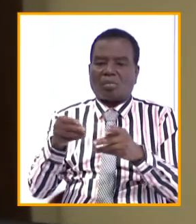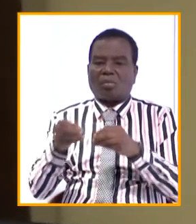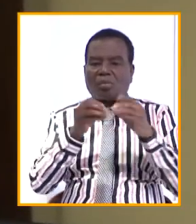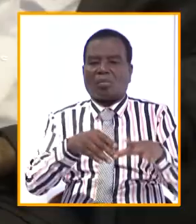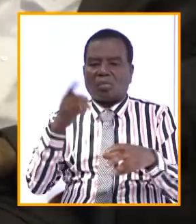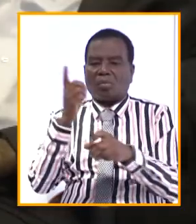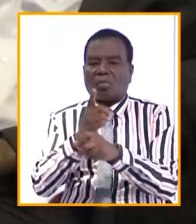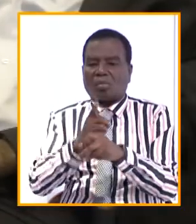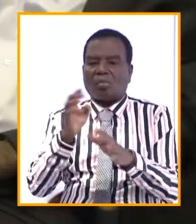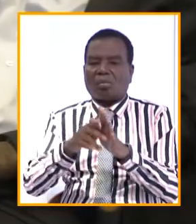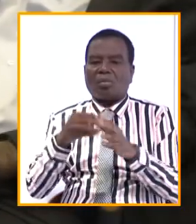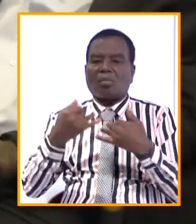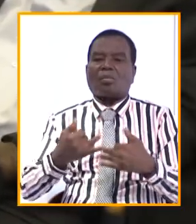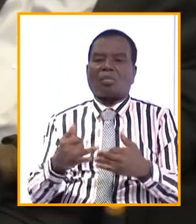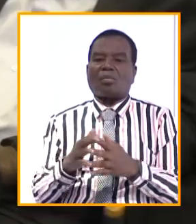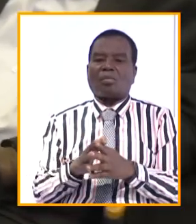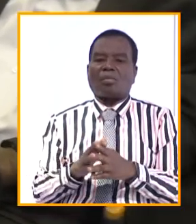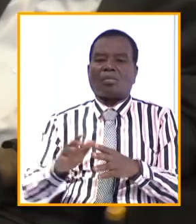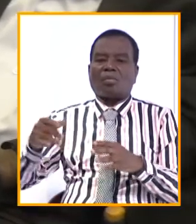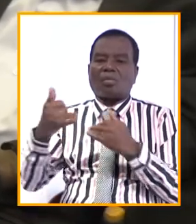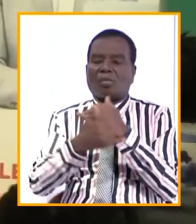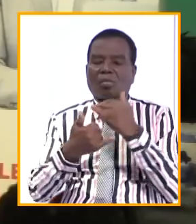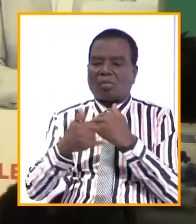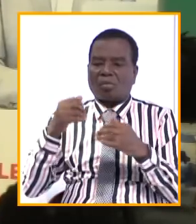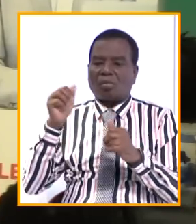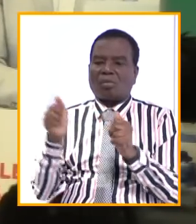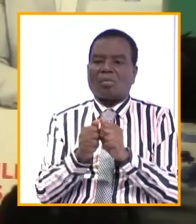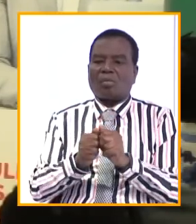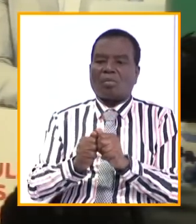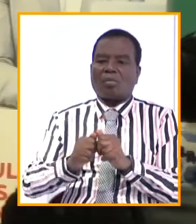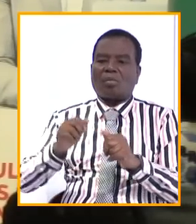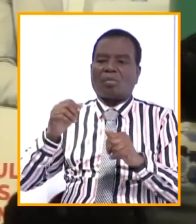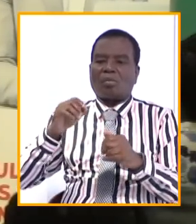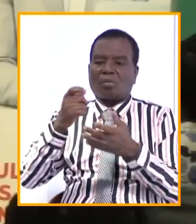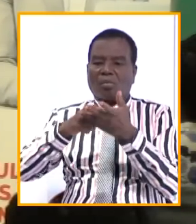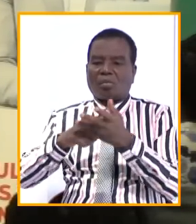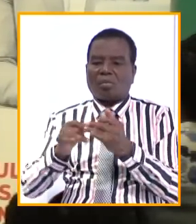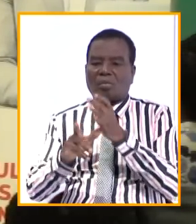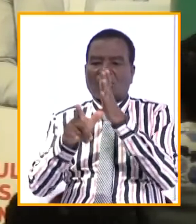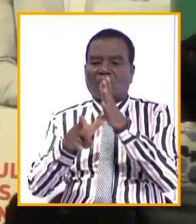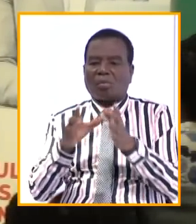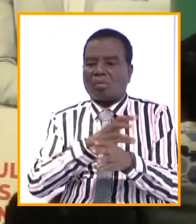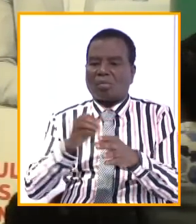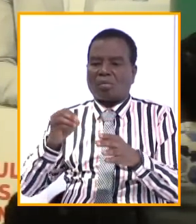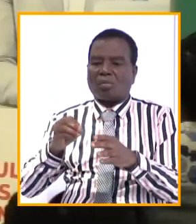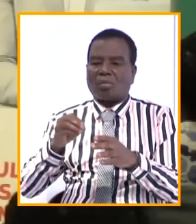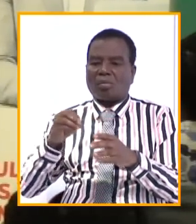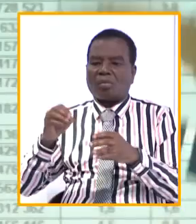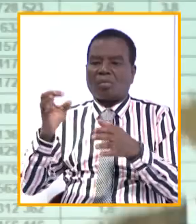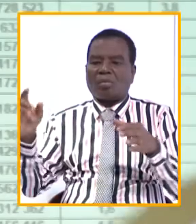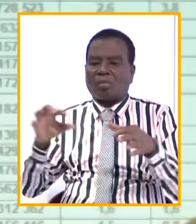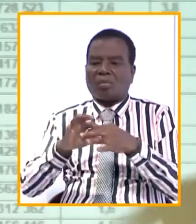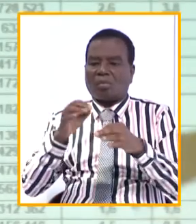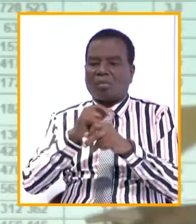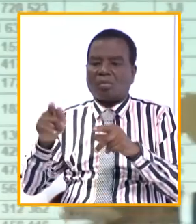disposition d'informations. Désormais, l'État, à travers la structure de crédit assurance, assure au moyen d'un contrat